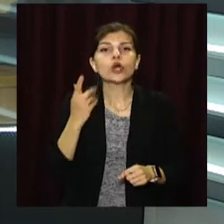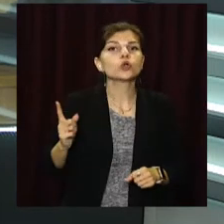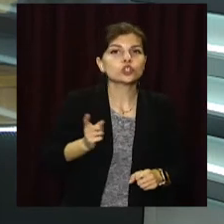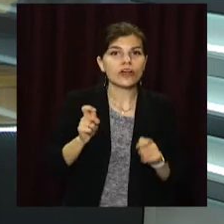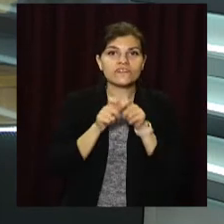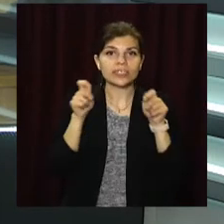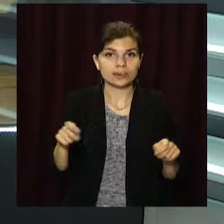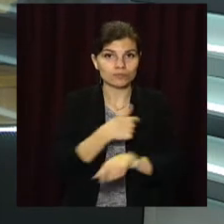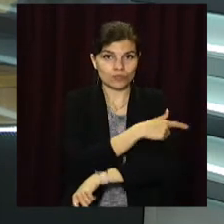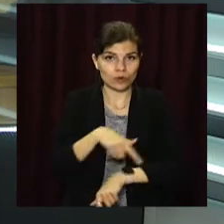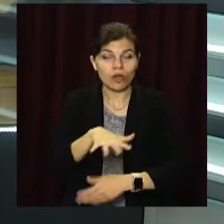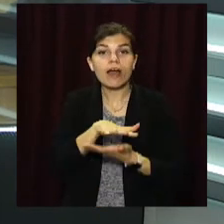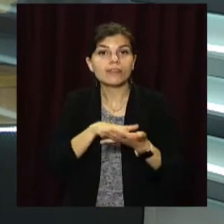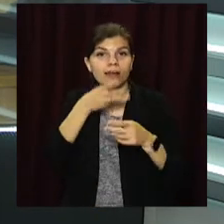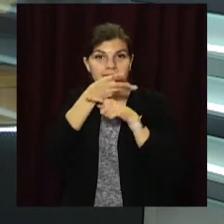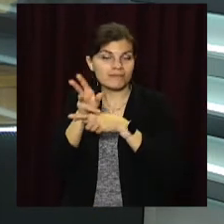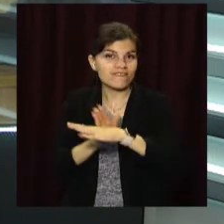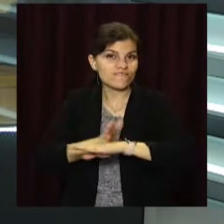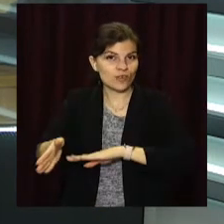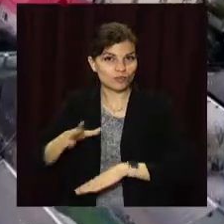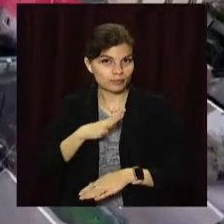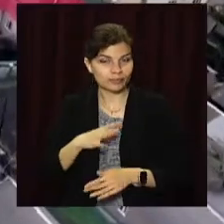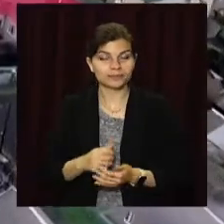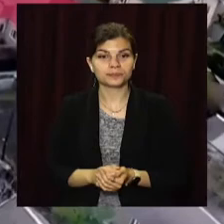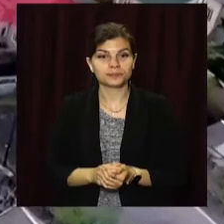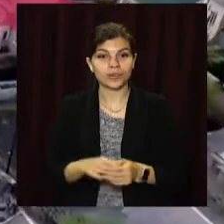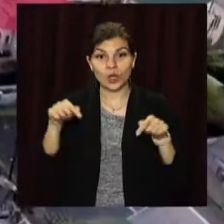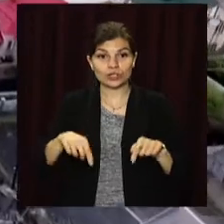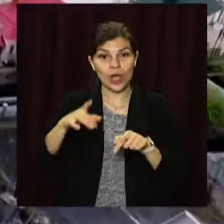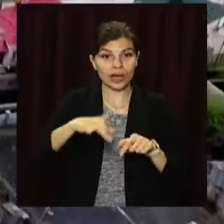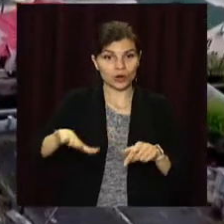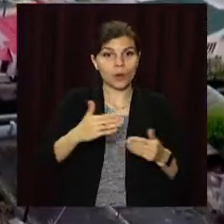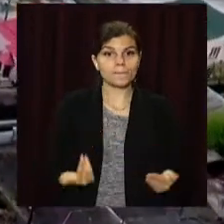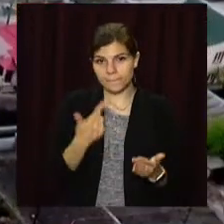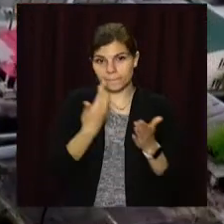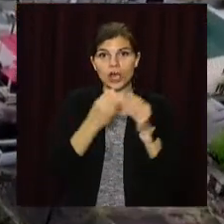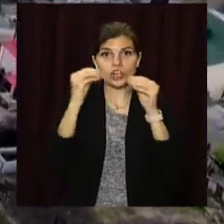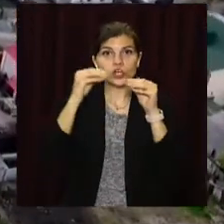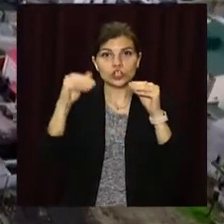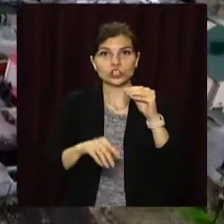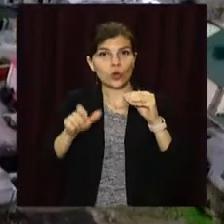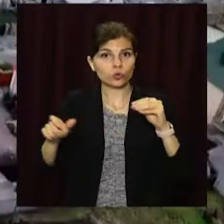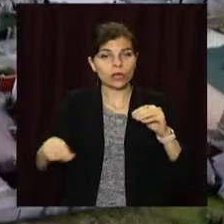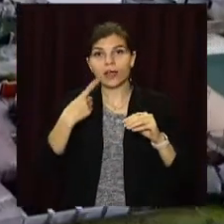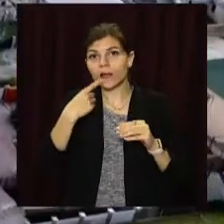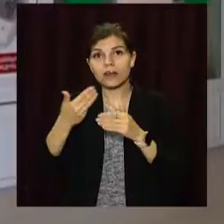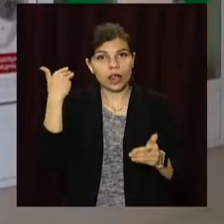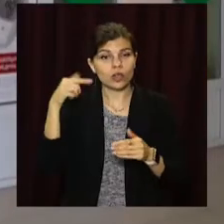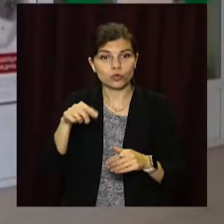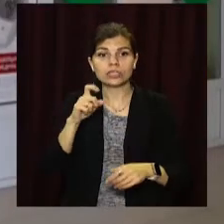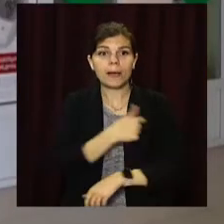відкриття медзакладу? Далі в сюжеті. У цьому районі проживають майже 10 тисяч людей. Кажуть, раніше